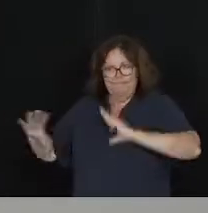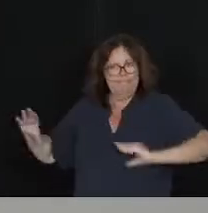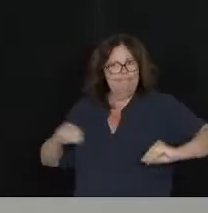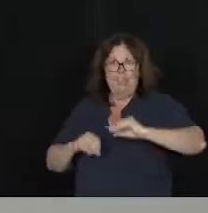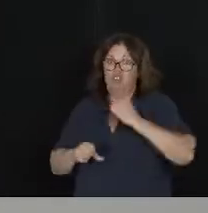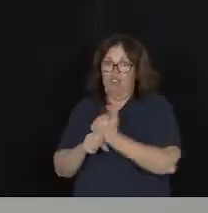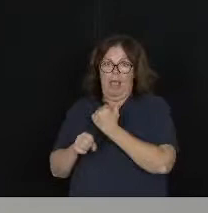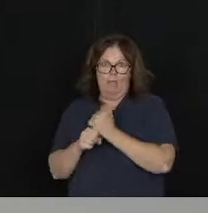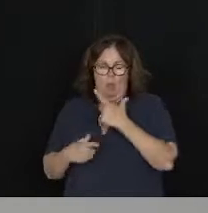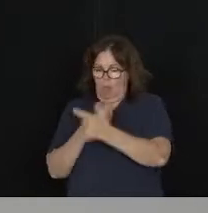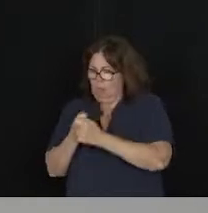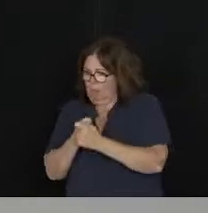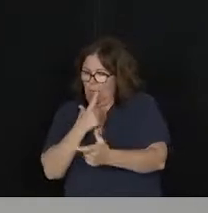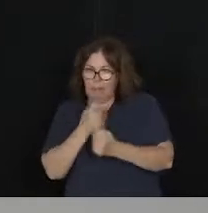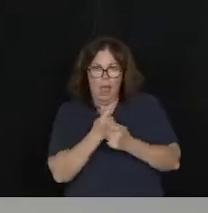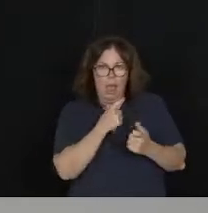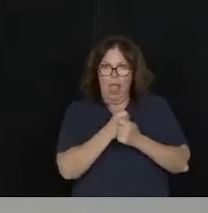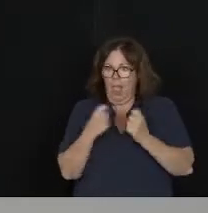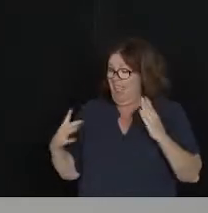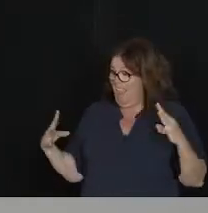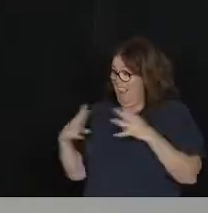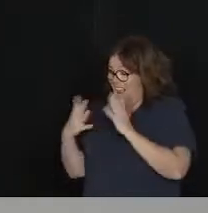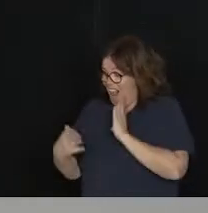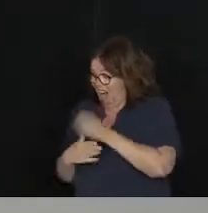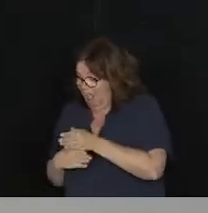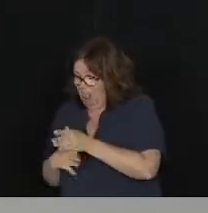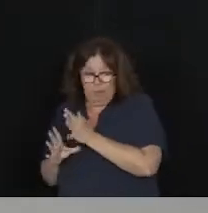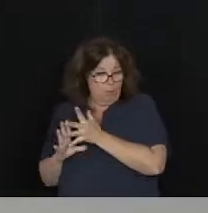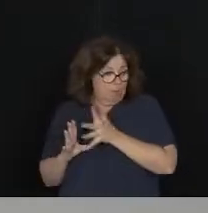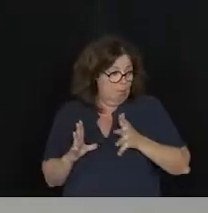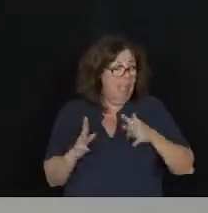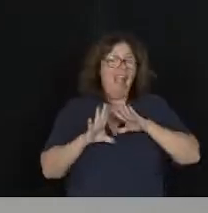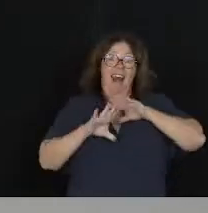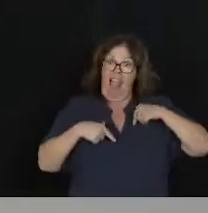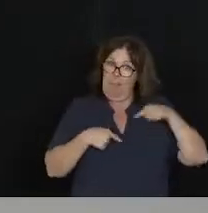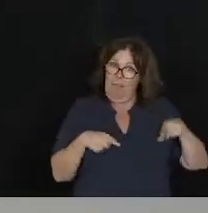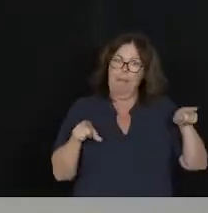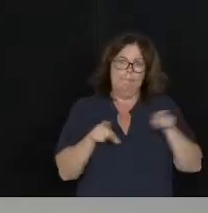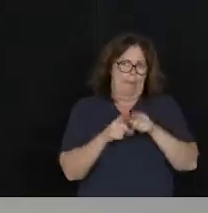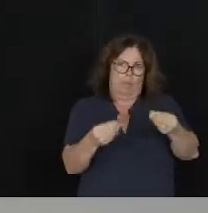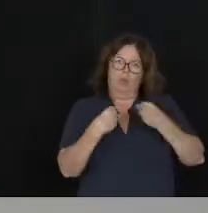permanents, réagencements en entrant dans la guerre et en la quittant.